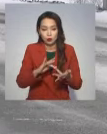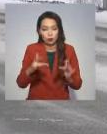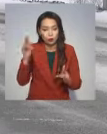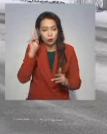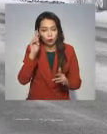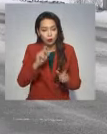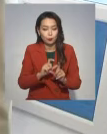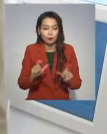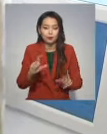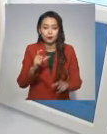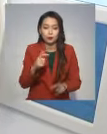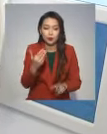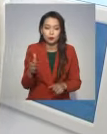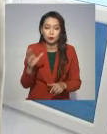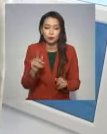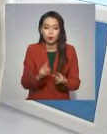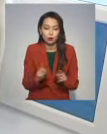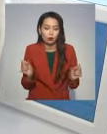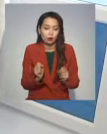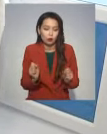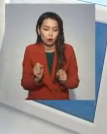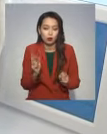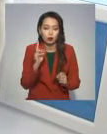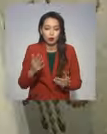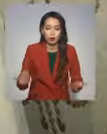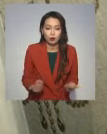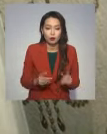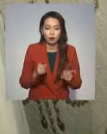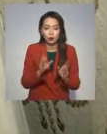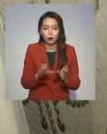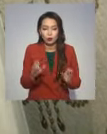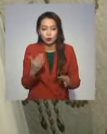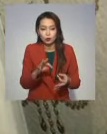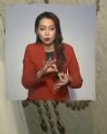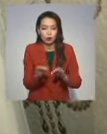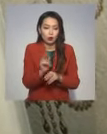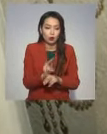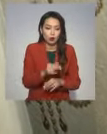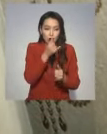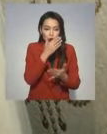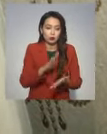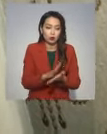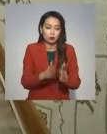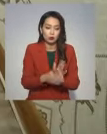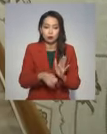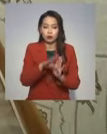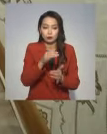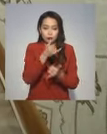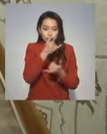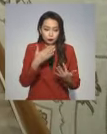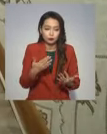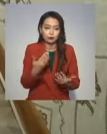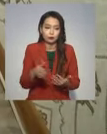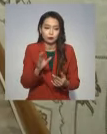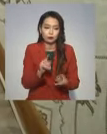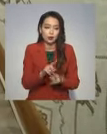Екібастұздықтар биылғы қысты қоңыр салқын үйде өткізуге мәжбүр. Өйткені жылу жүйесіне күрделі жөндеу жасалмайынша жағдай оңалар емес. Тұрғындар